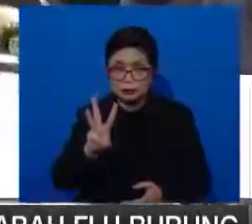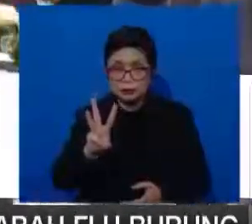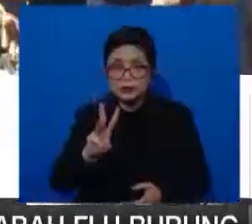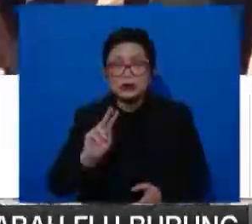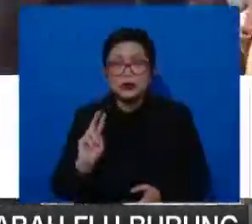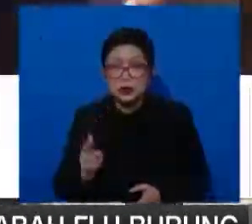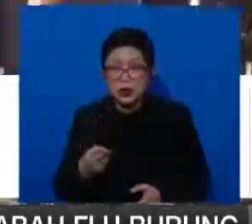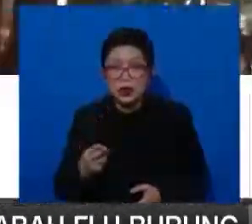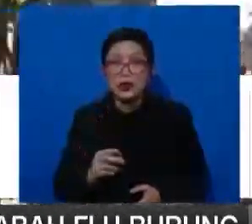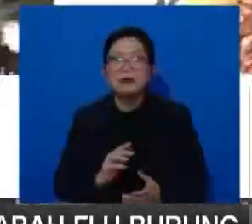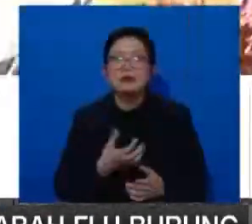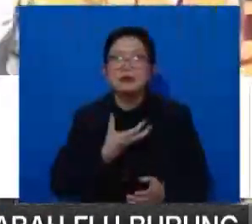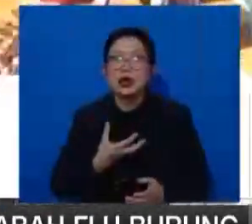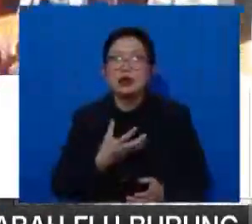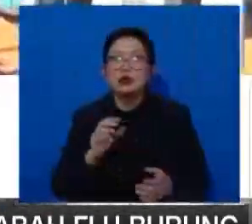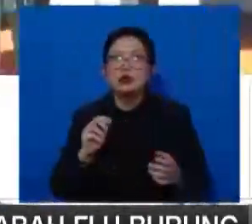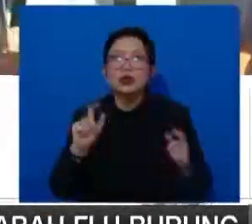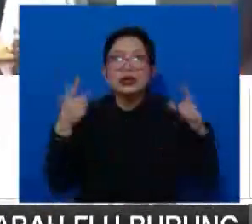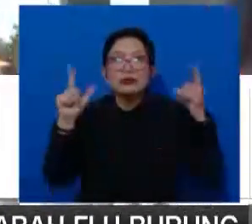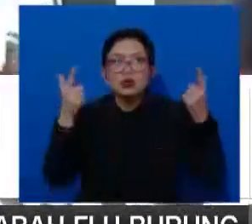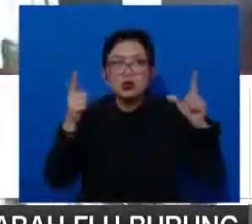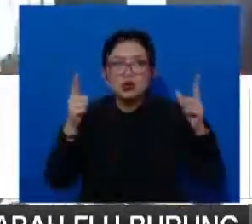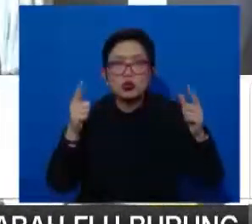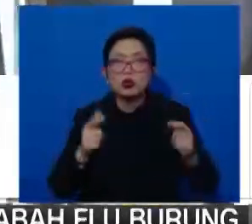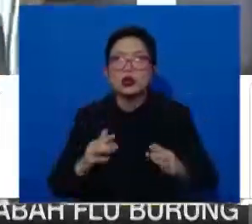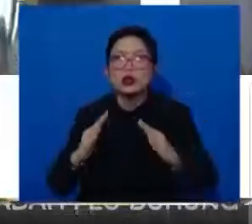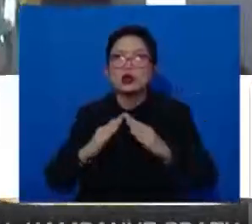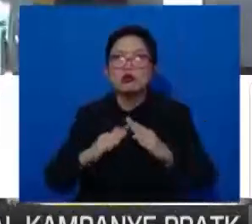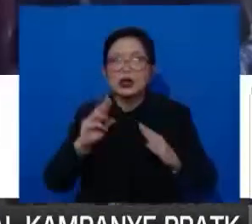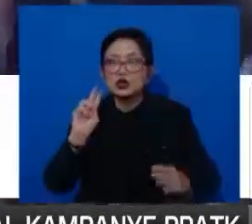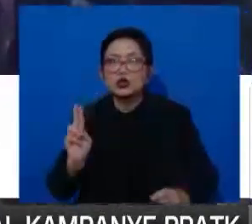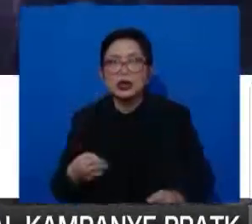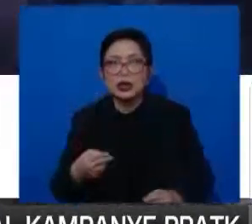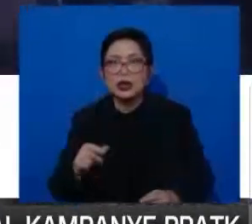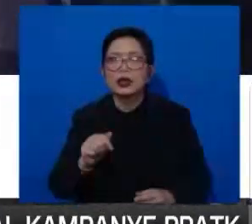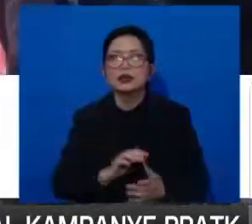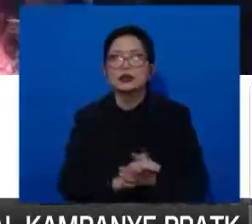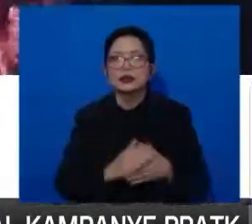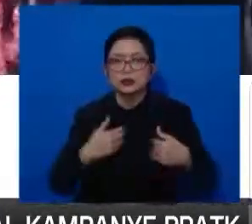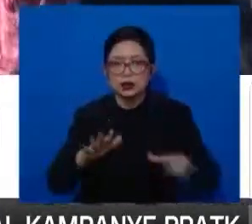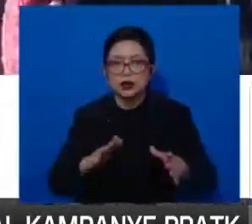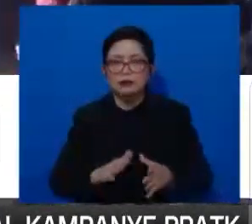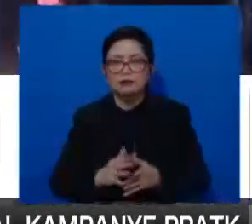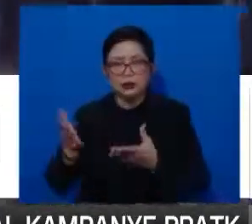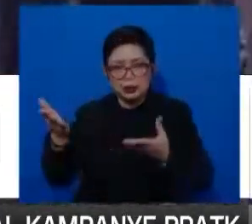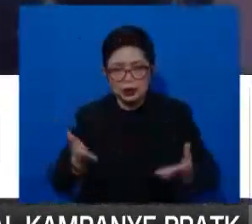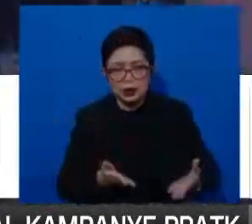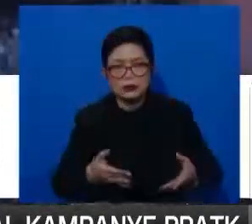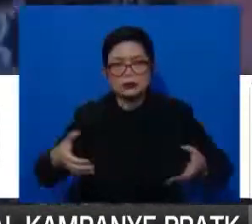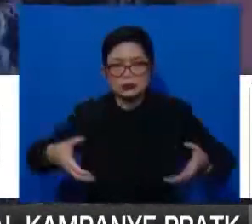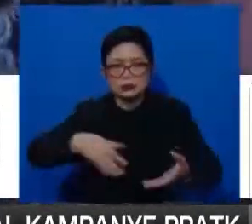liburan. Usai disemayamkan dan disolatkan, ketiga jenazah akan dimakamkan di tempat pemakaman umum desa setempat